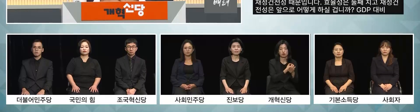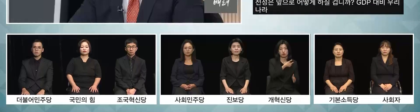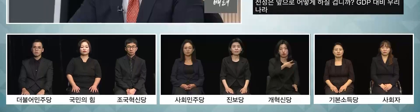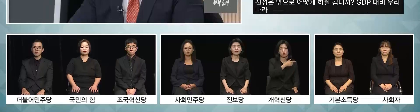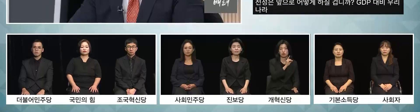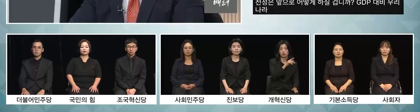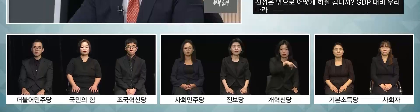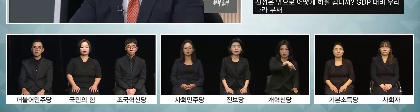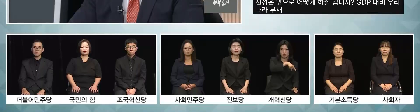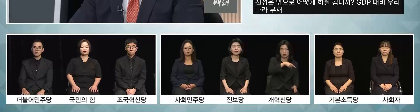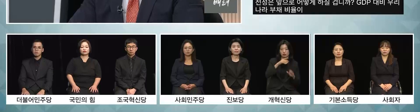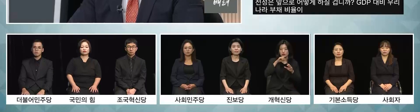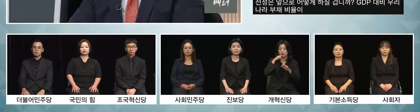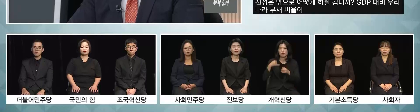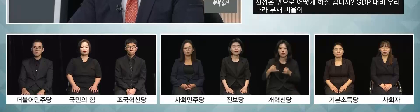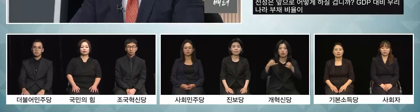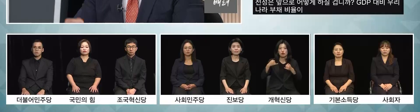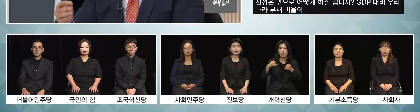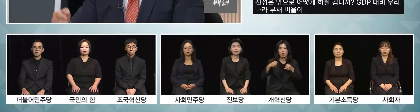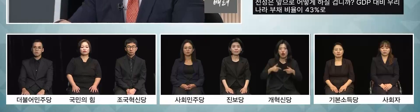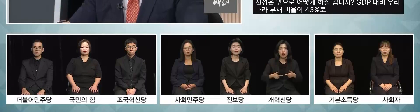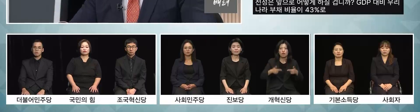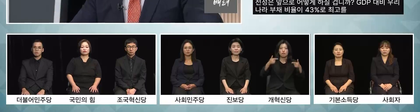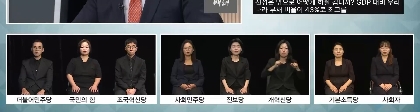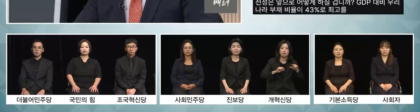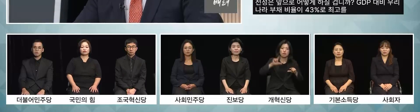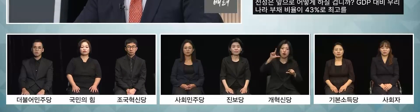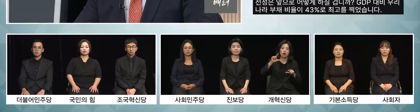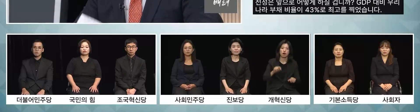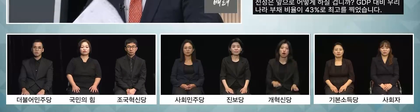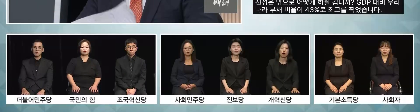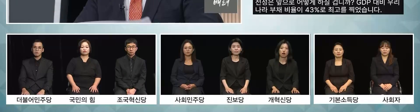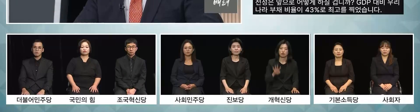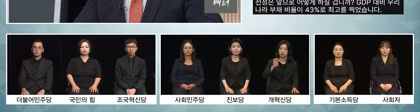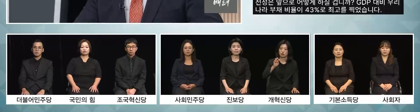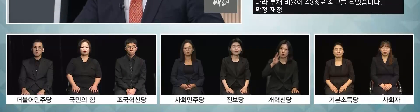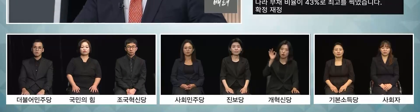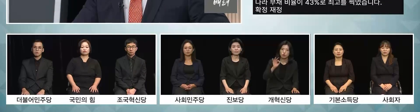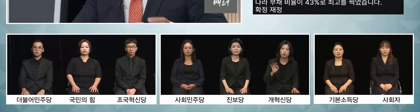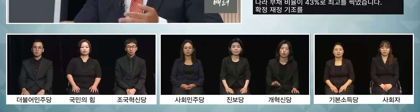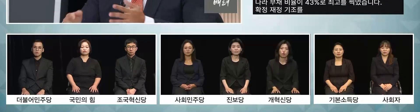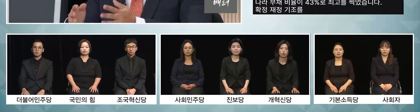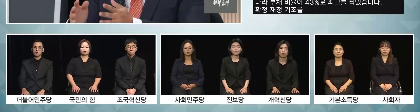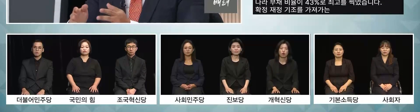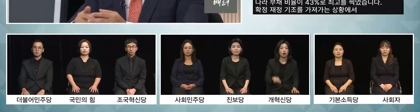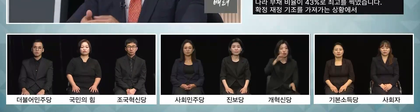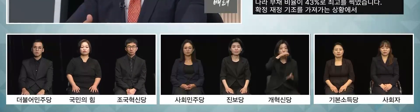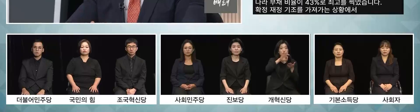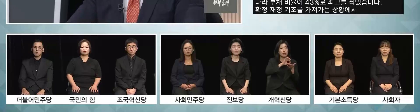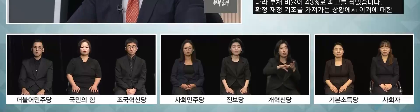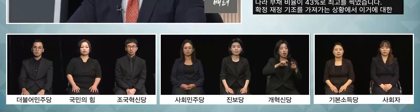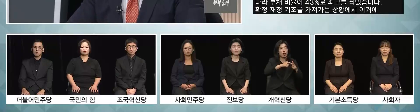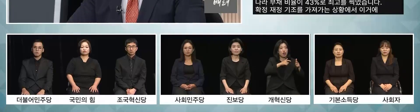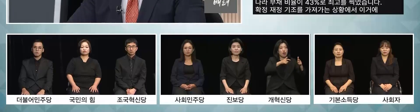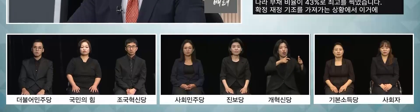사상 최고를 찍었습니다. 확장 재정 기조를 계속 가져가는 상황에서 이거에 대한 브레이크를 걸 예산처를